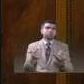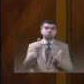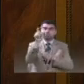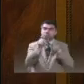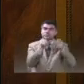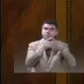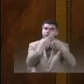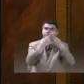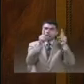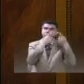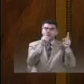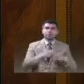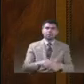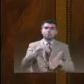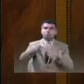المتدخلين،